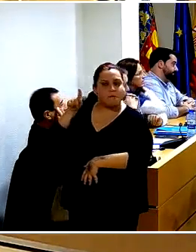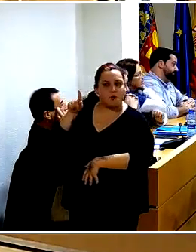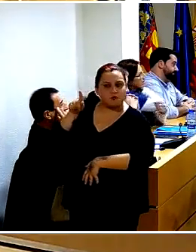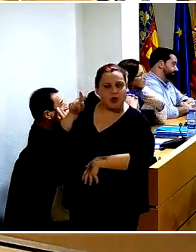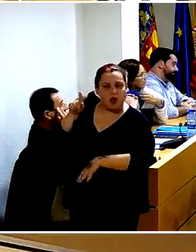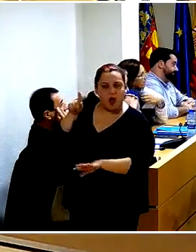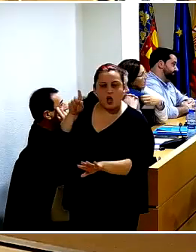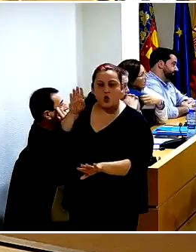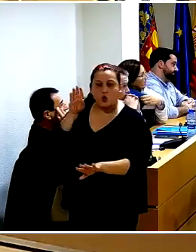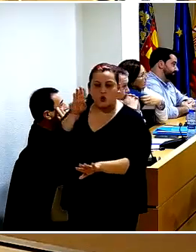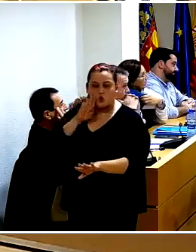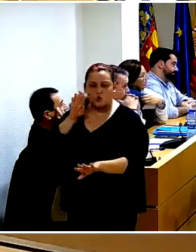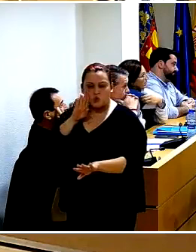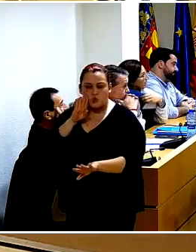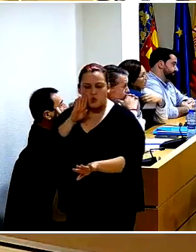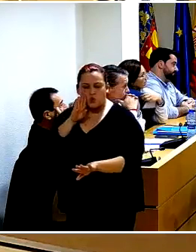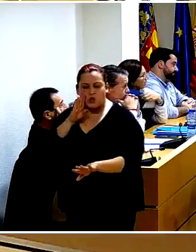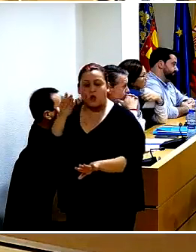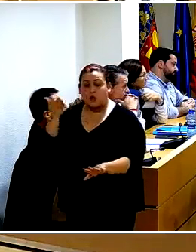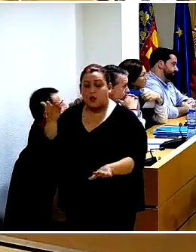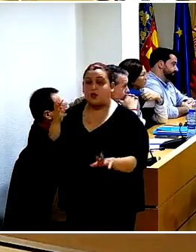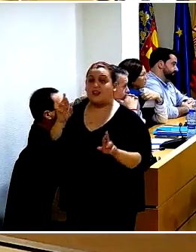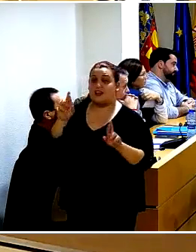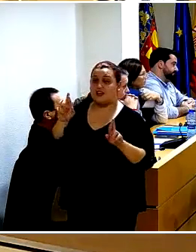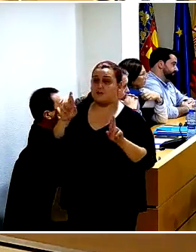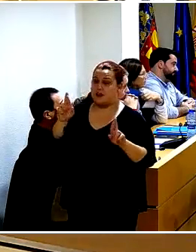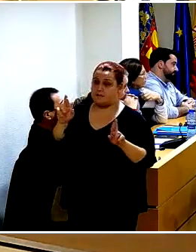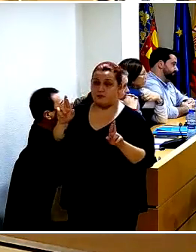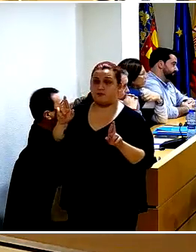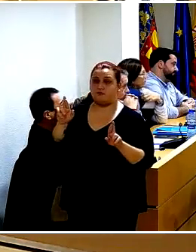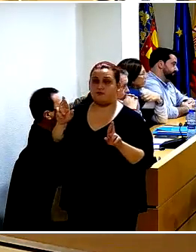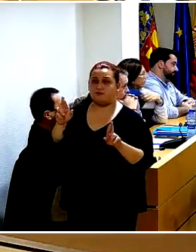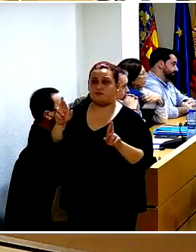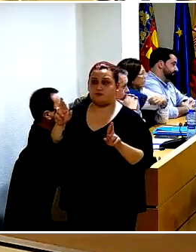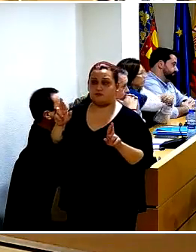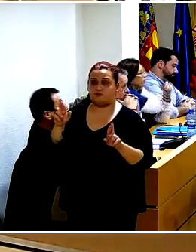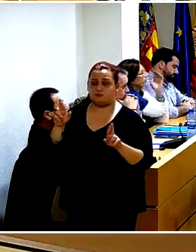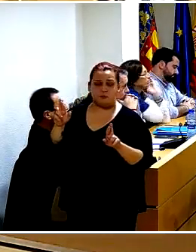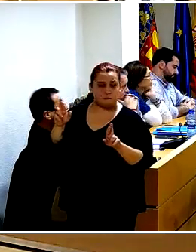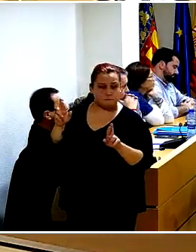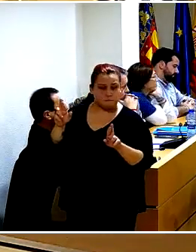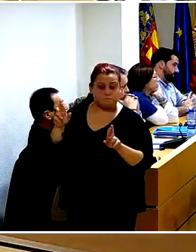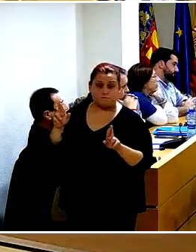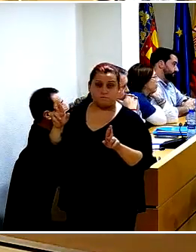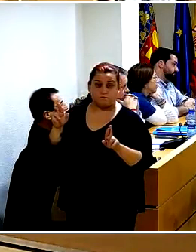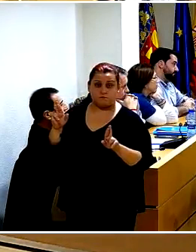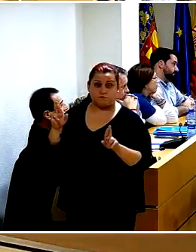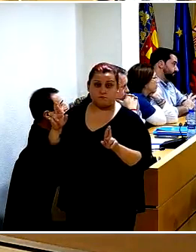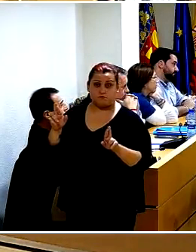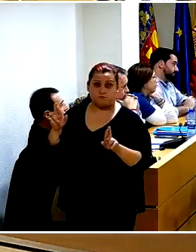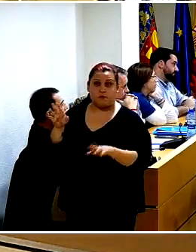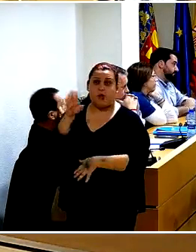Entonces esperem que, en fi, que anem a estar ahí com anteriorment ho hem dit. D'acord?